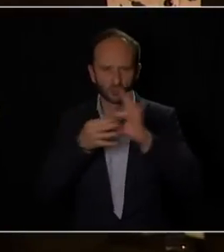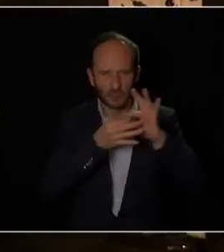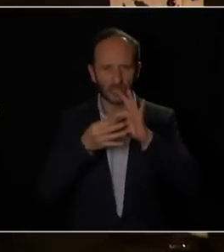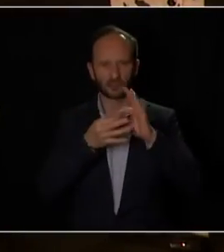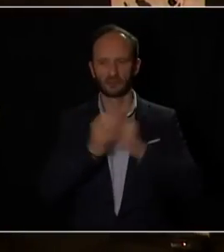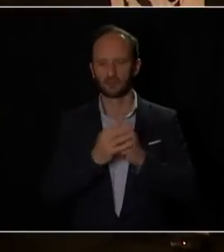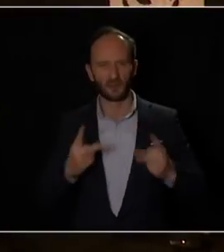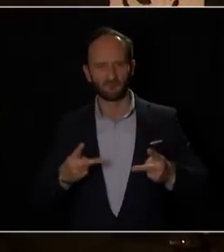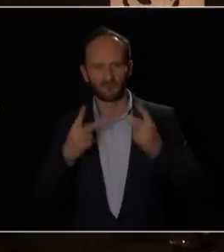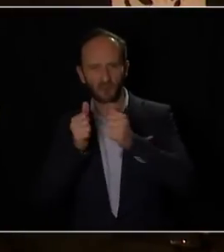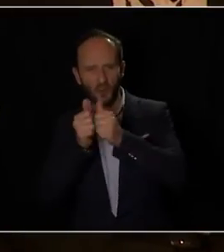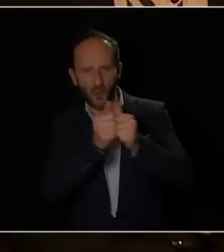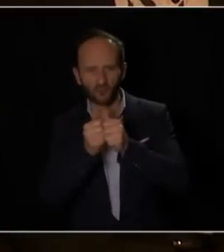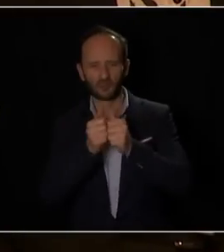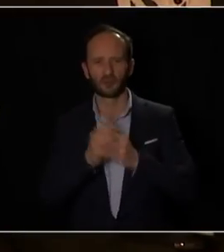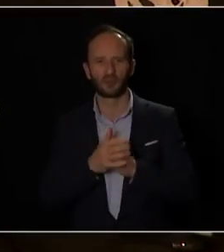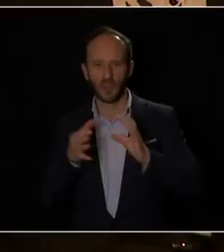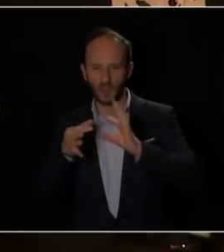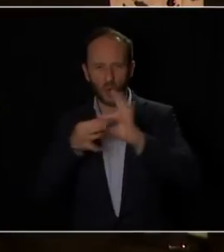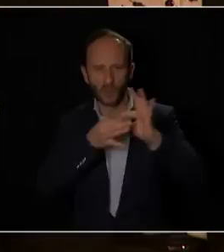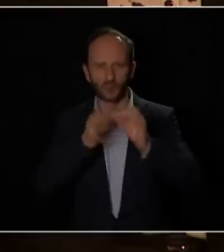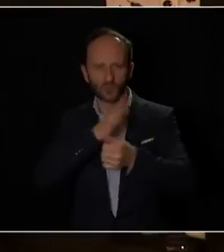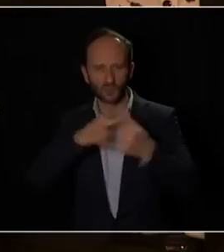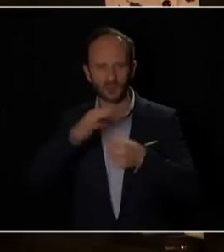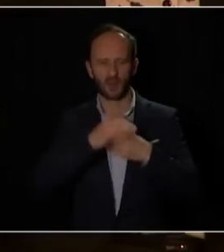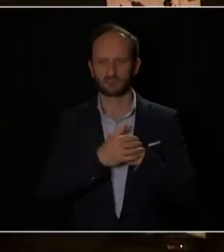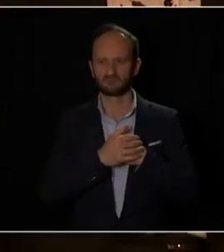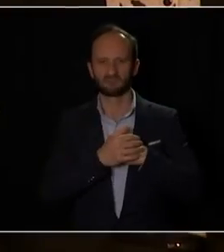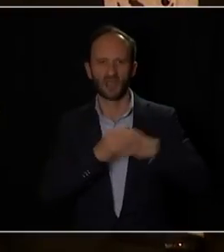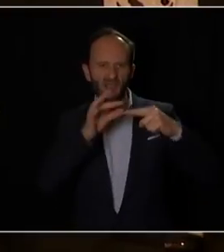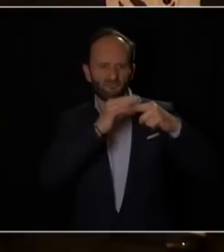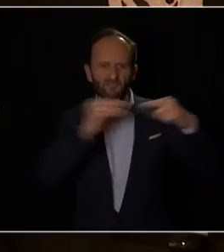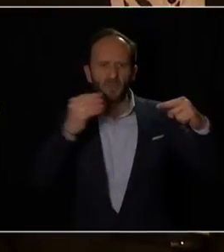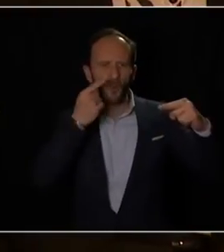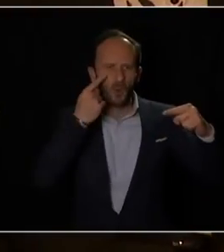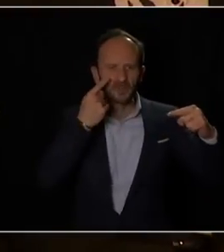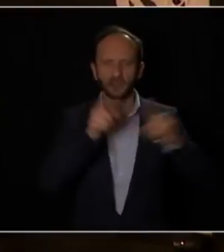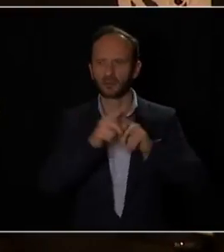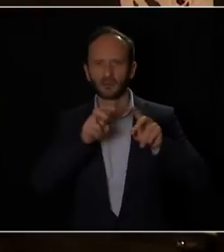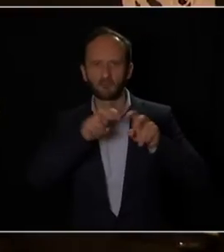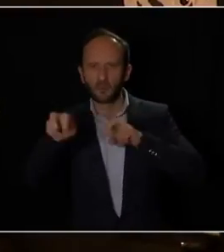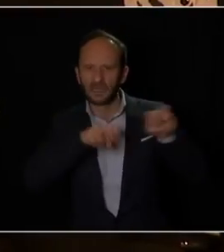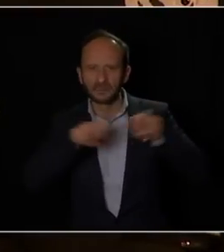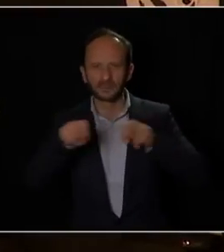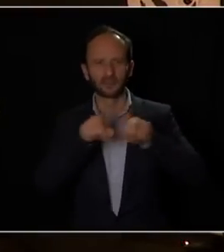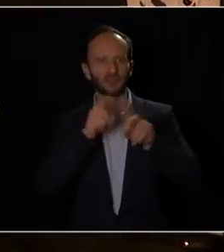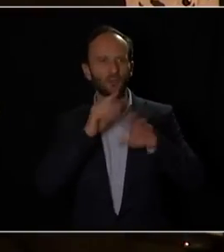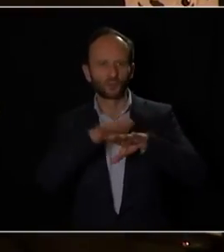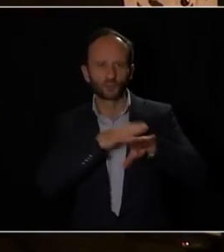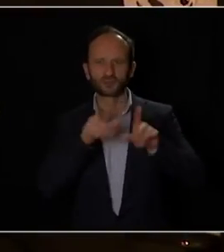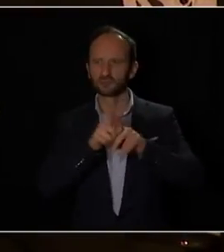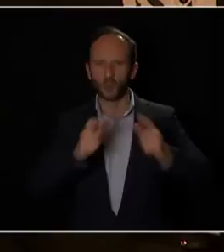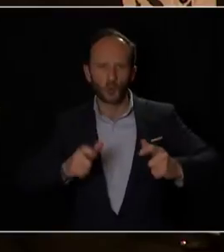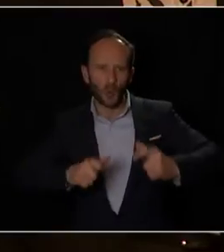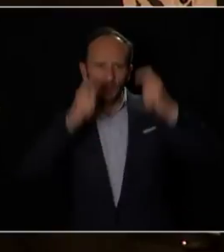la cohésion sociale. Fibre optique, développement touristique, mobilité douce, habitat pour tous, urbanisme à